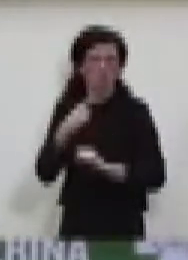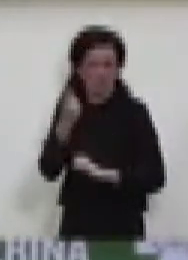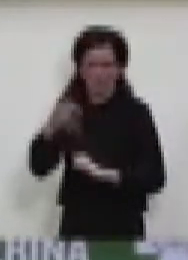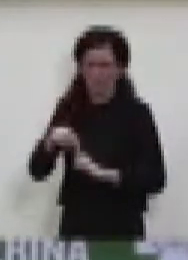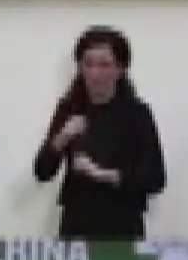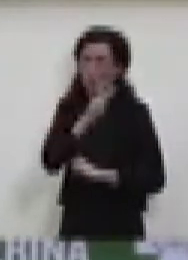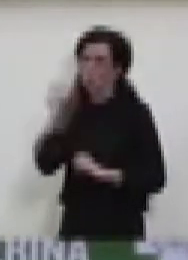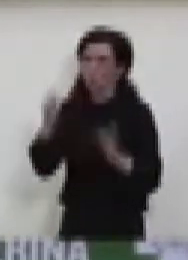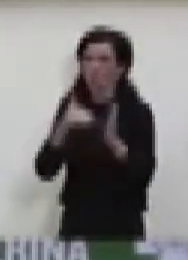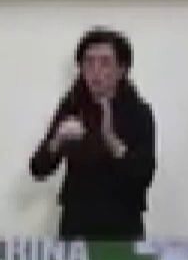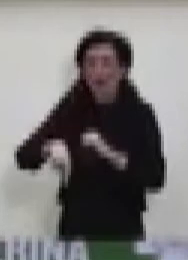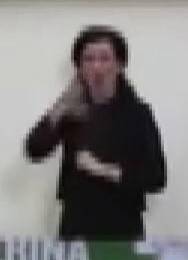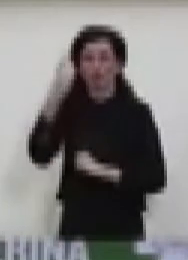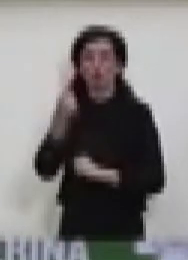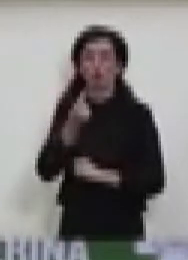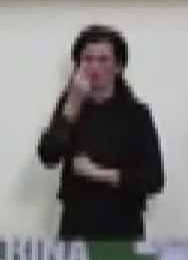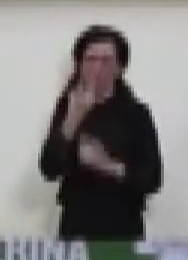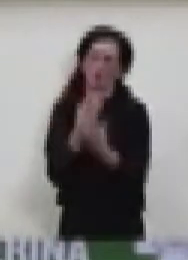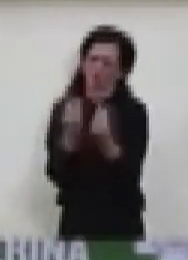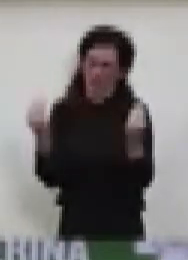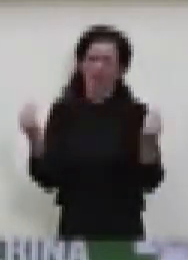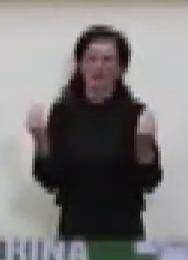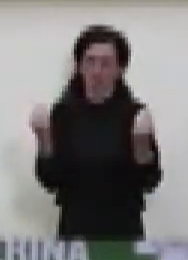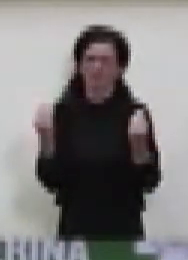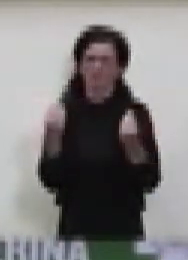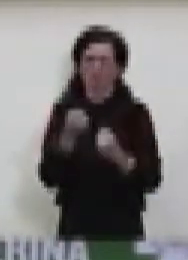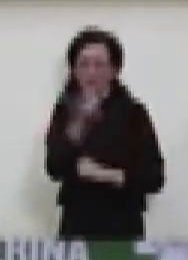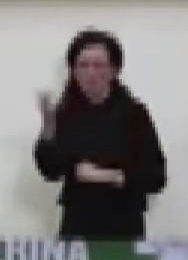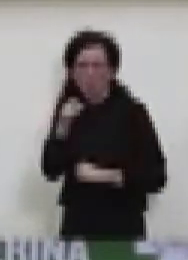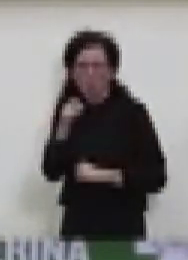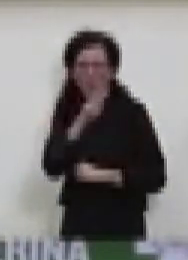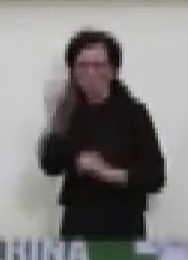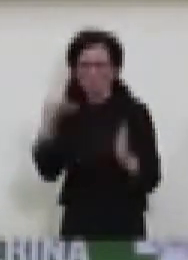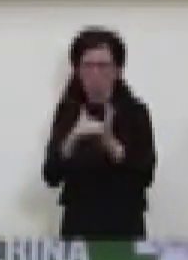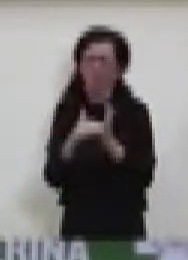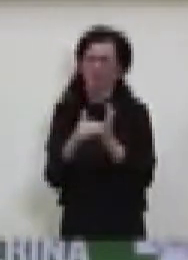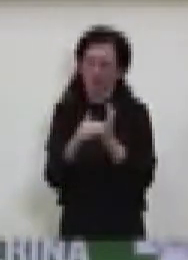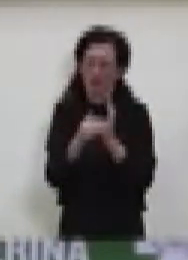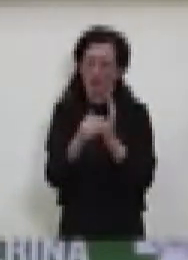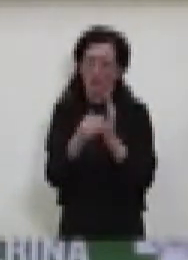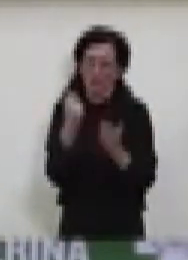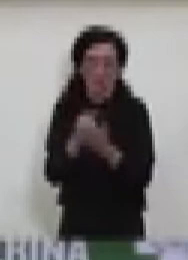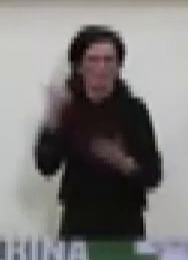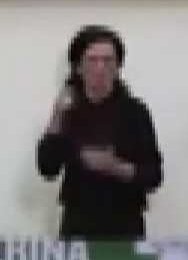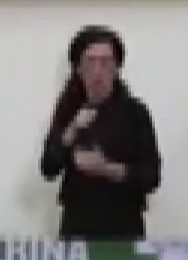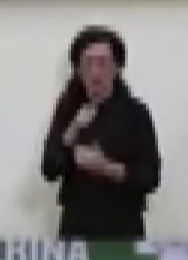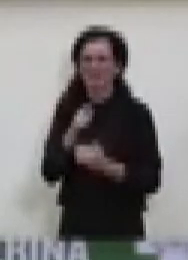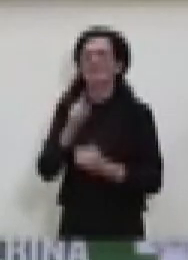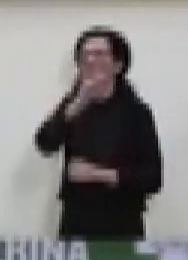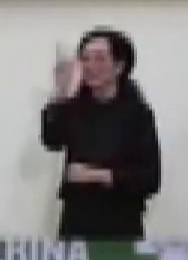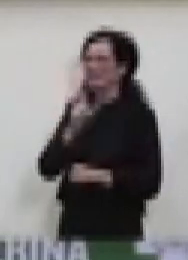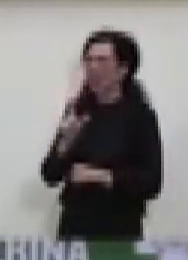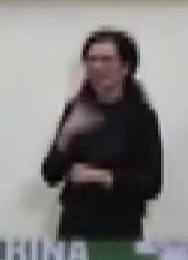oltre 200 mila al giorno diciamo numero importante che dopo in alcune aree del